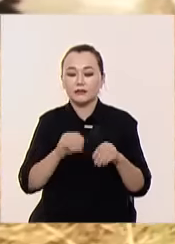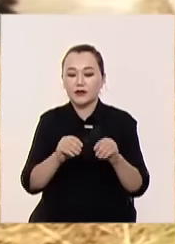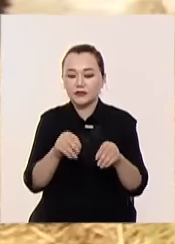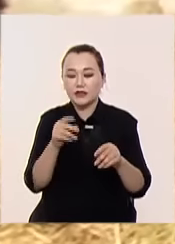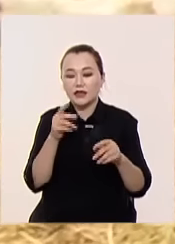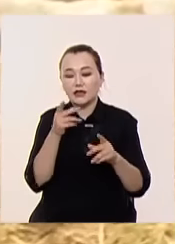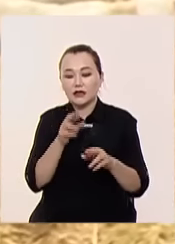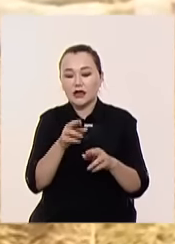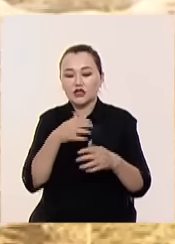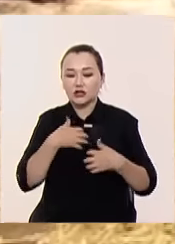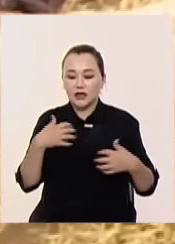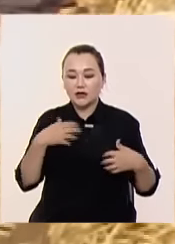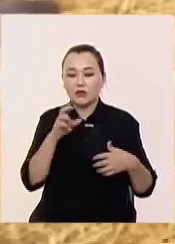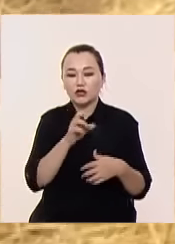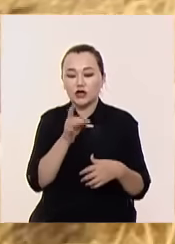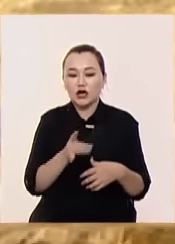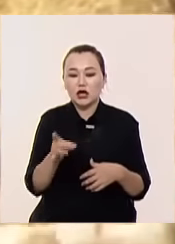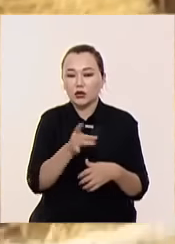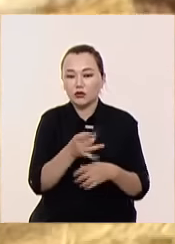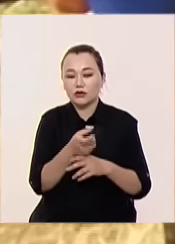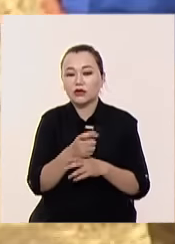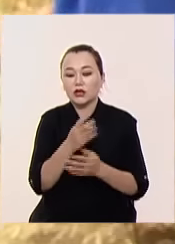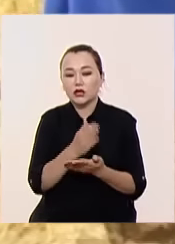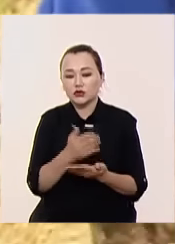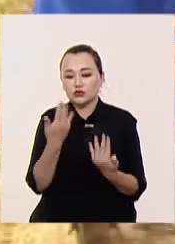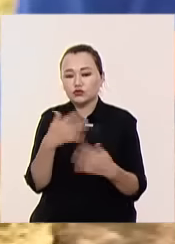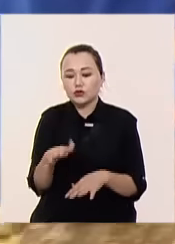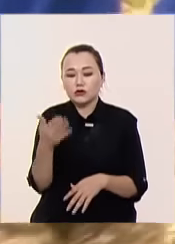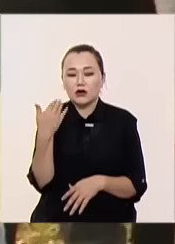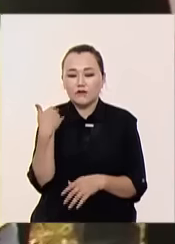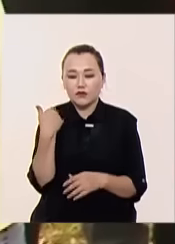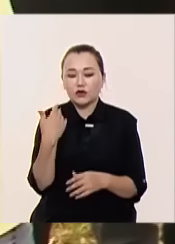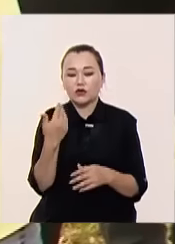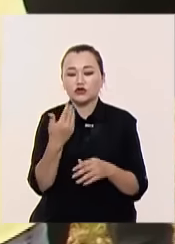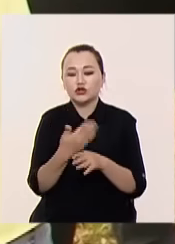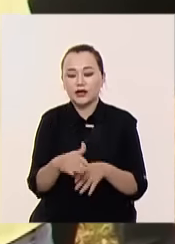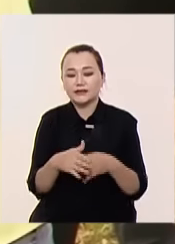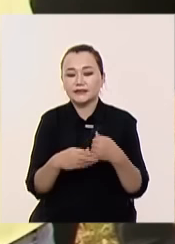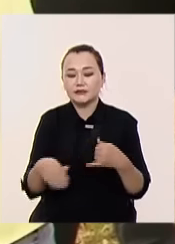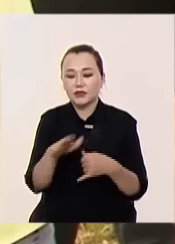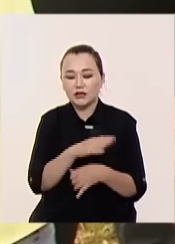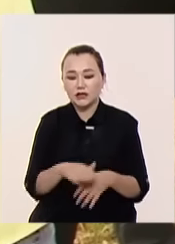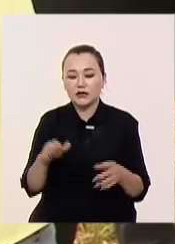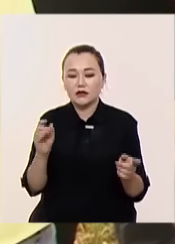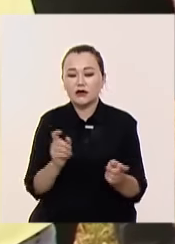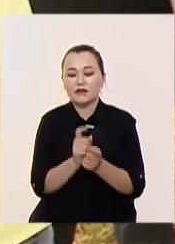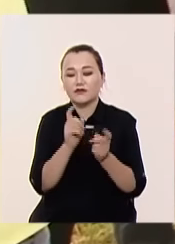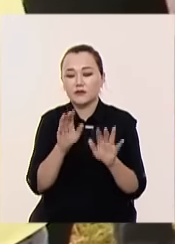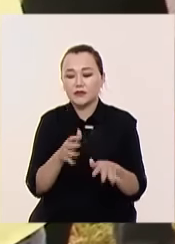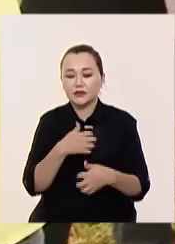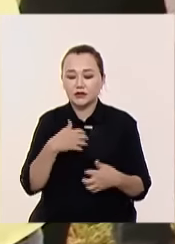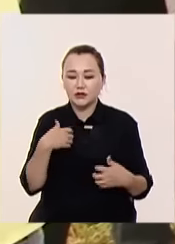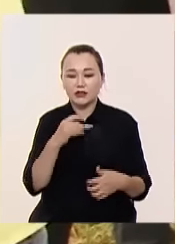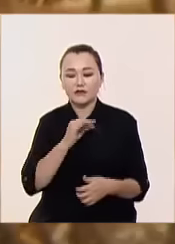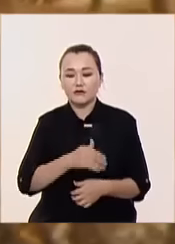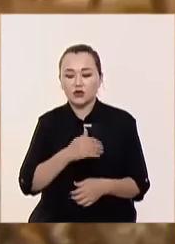для выпаса скота в Бухаржурауском районе существует уже давно. Большая часть земель засеяна. Конфликт между скотоводами и